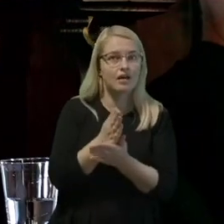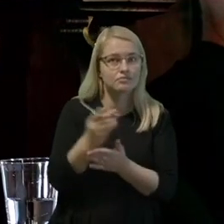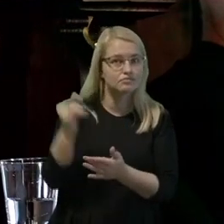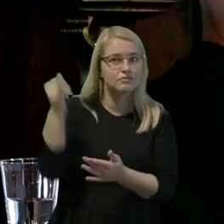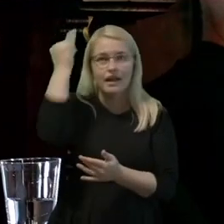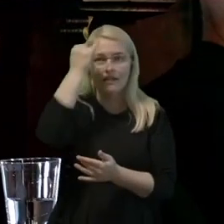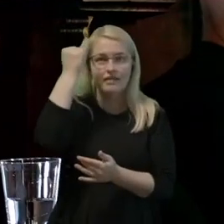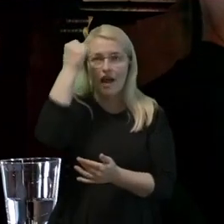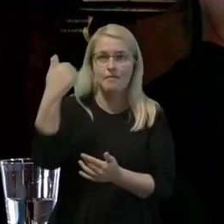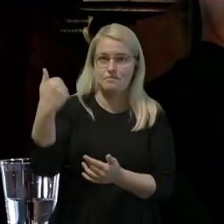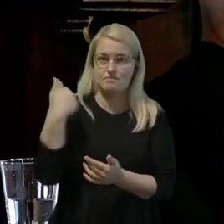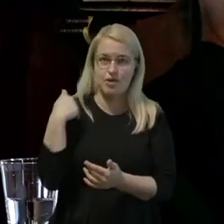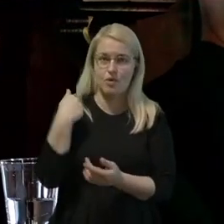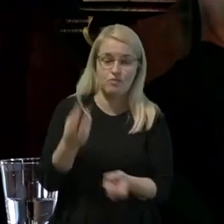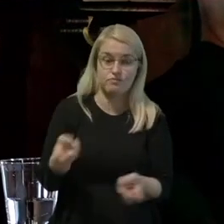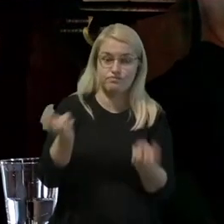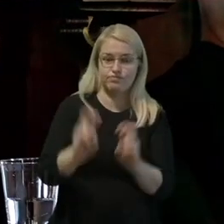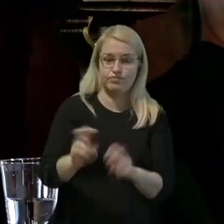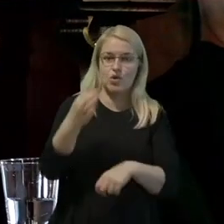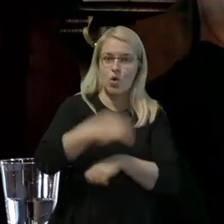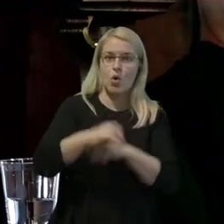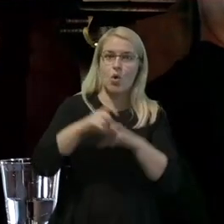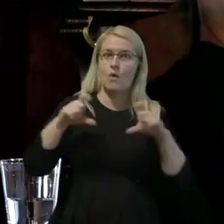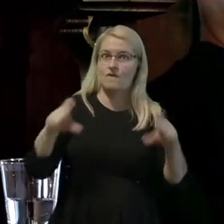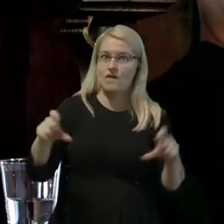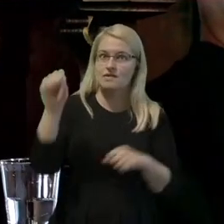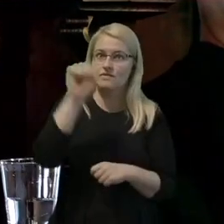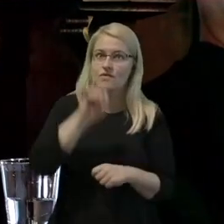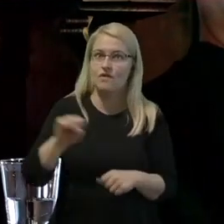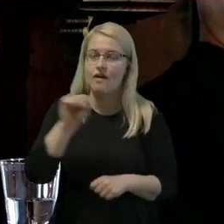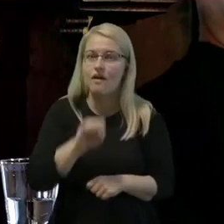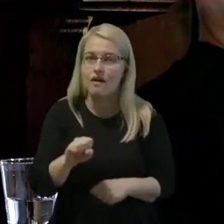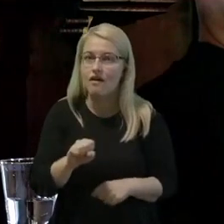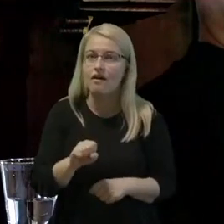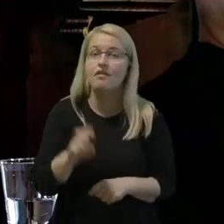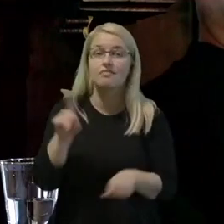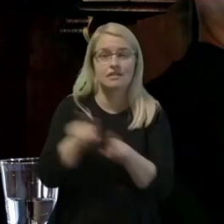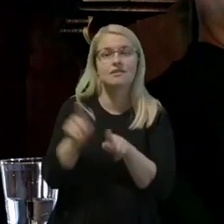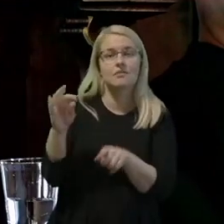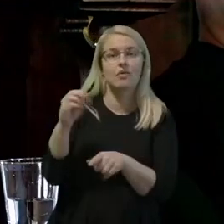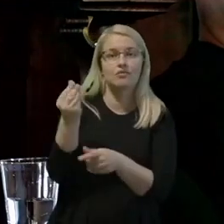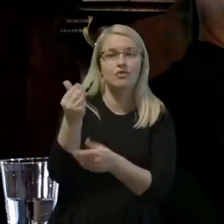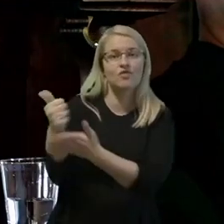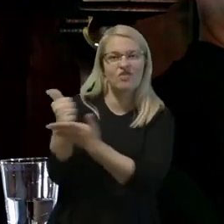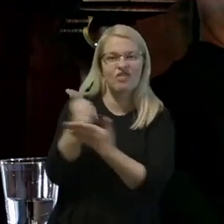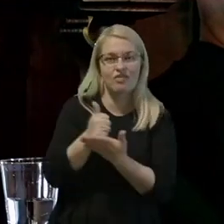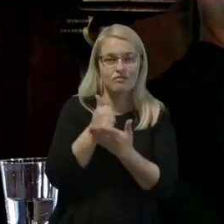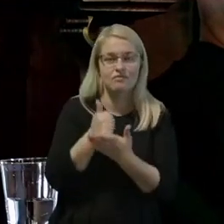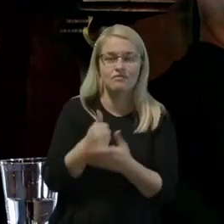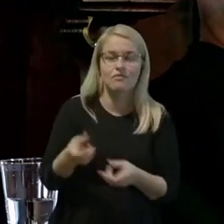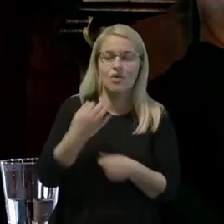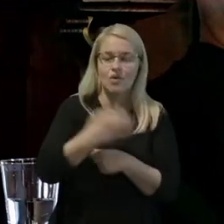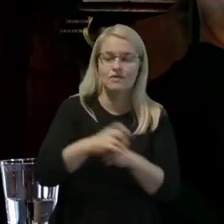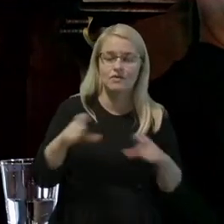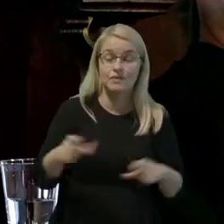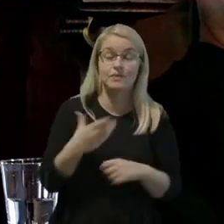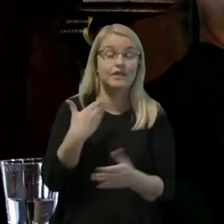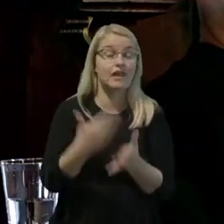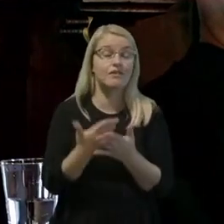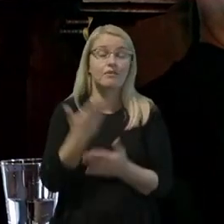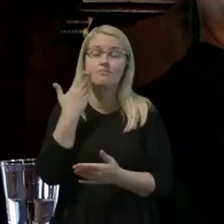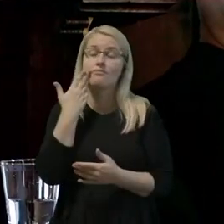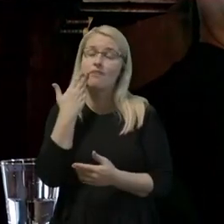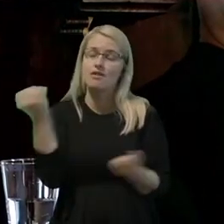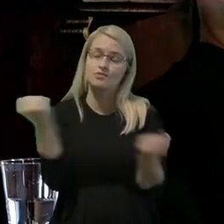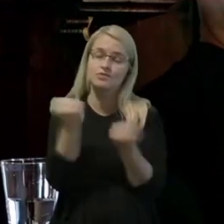która przyświecała założycielom i fundatorom uniwersytetów. Dlatego pragnę bardzo